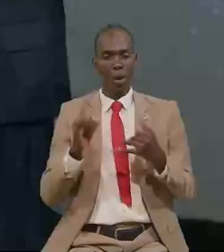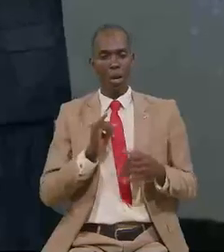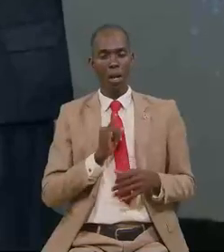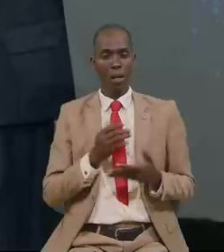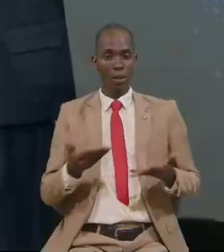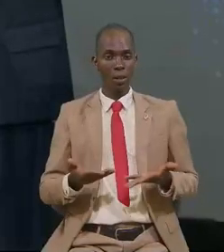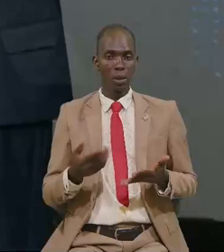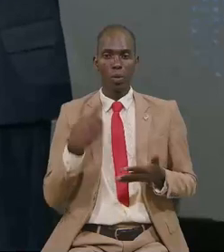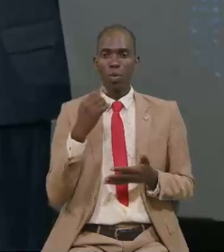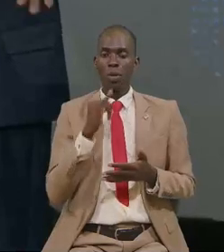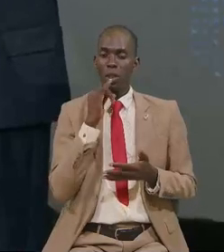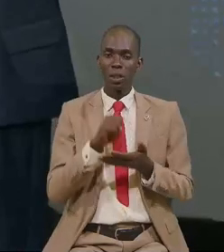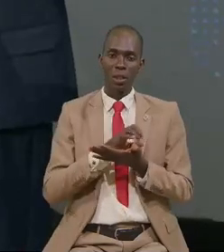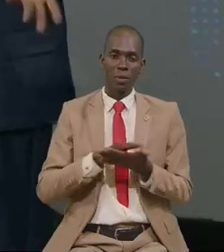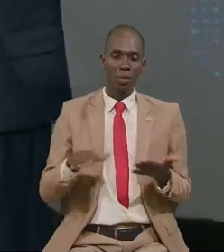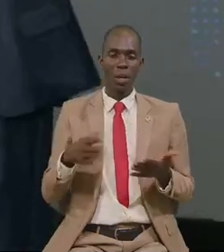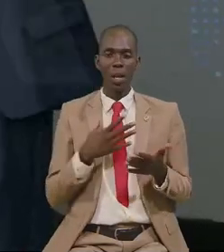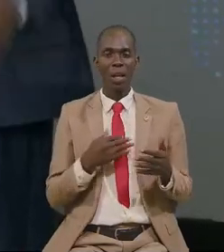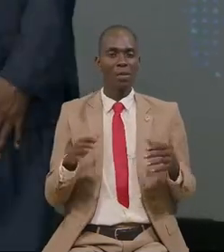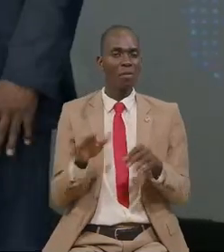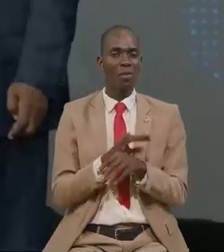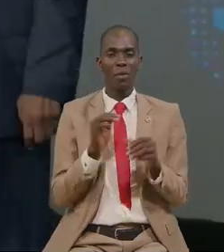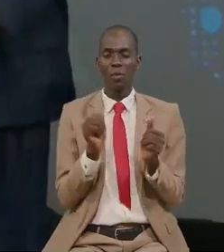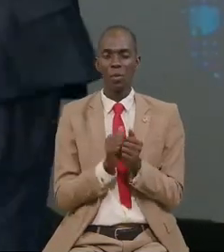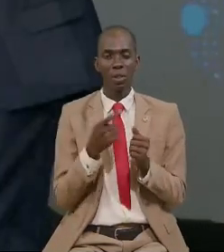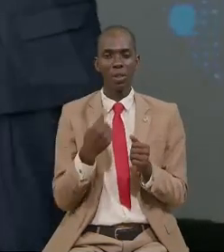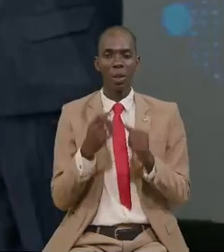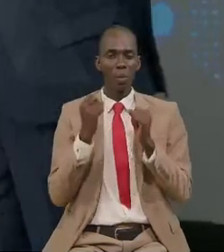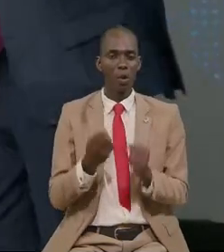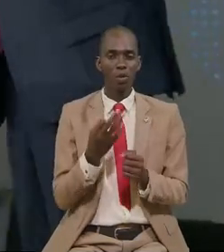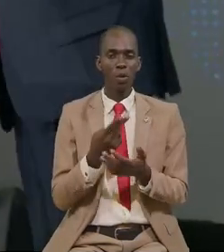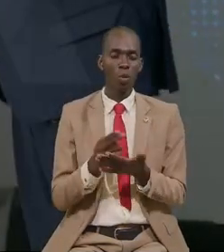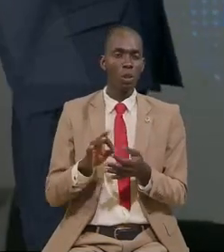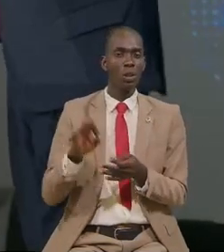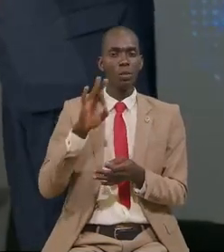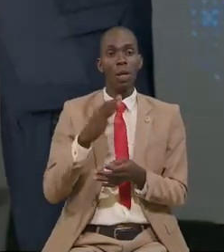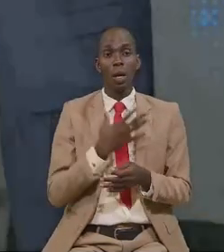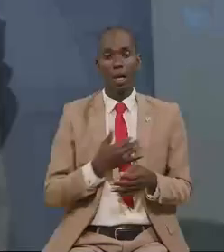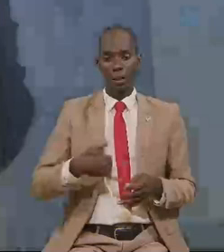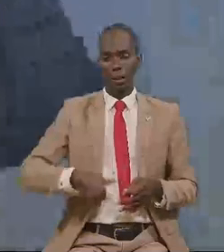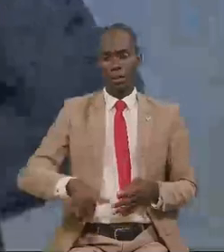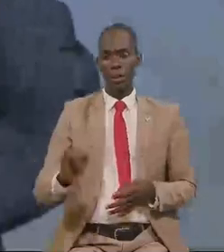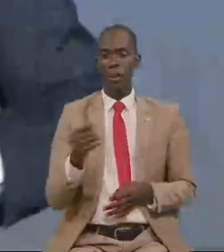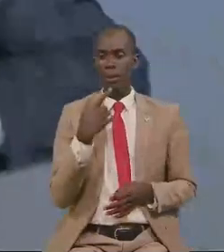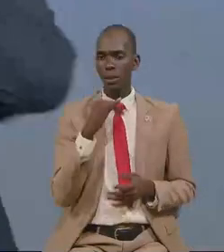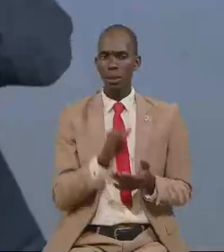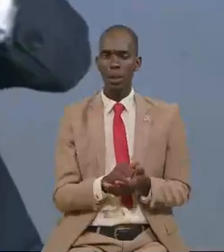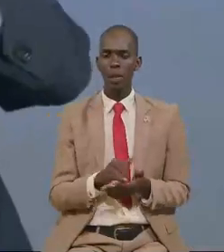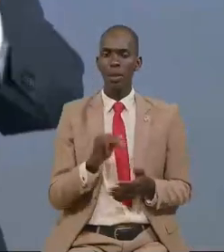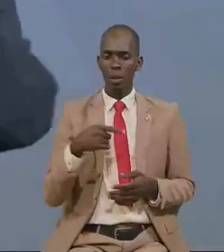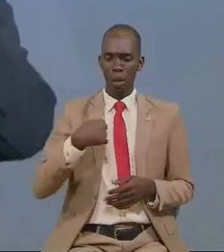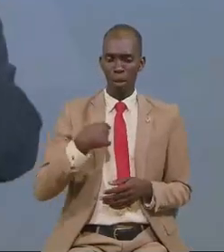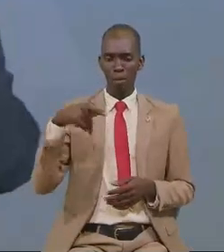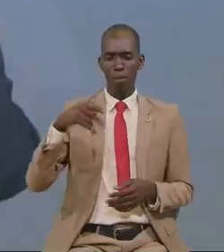C'est Paul qui parlait, rempli et baptisé, ayant la puissance du Saint-Esprit. Il voulait connaître Dieu davantage.